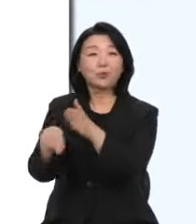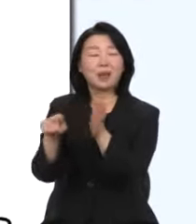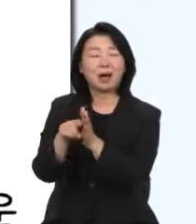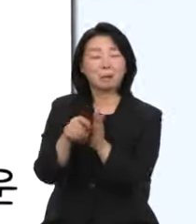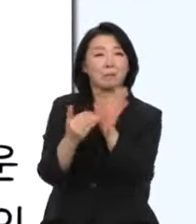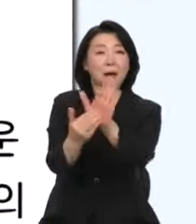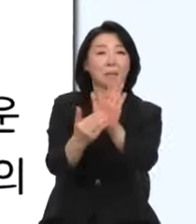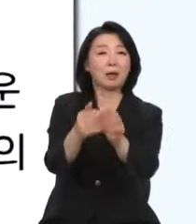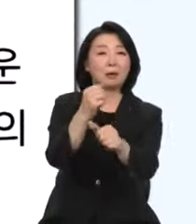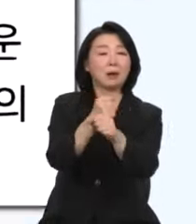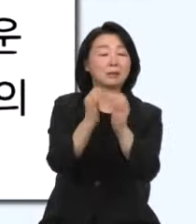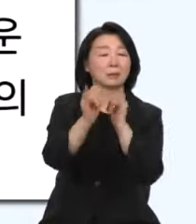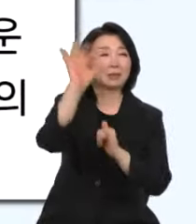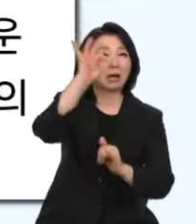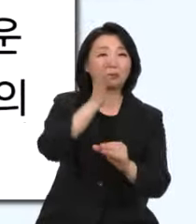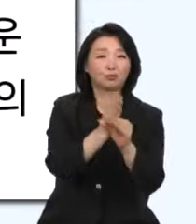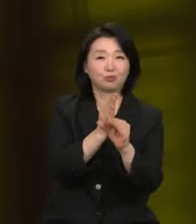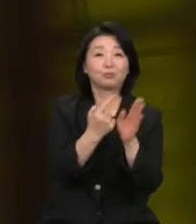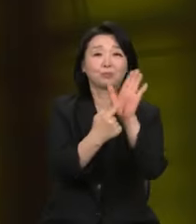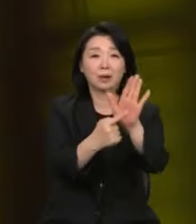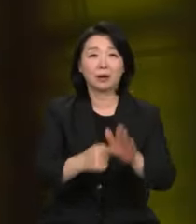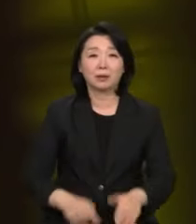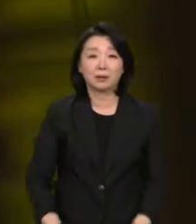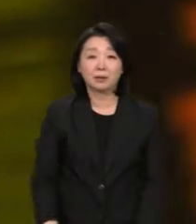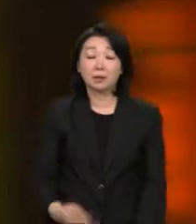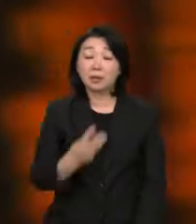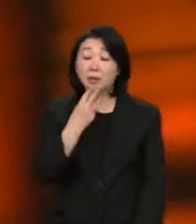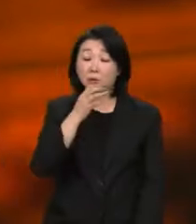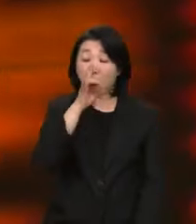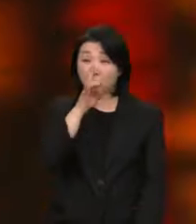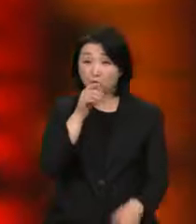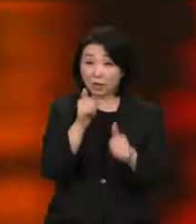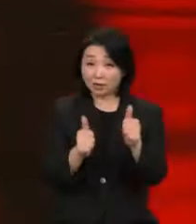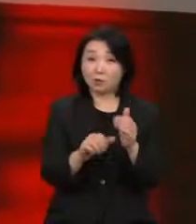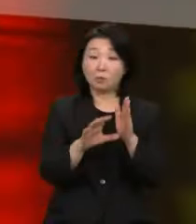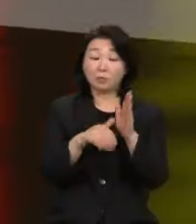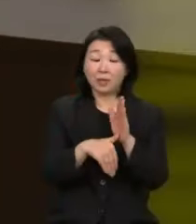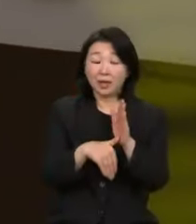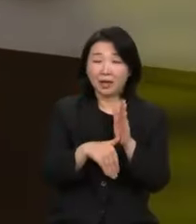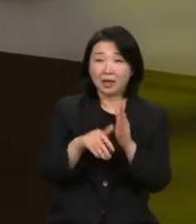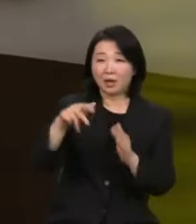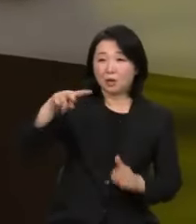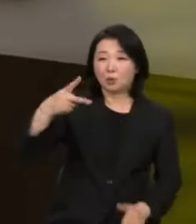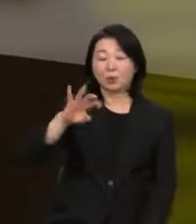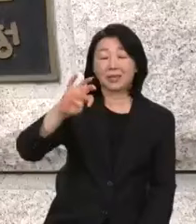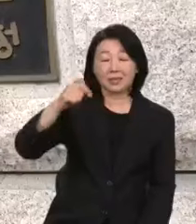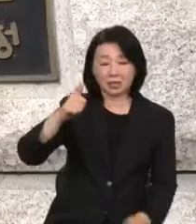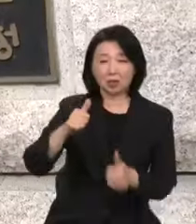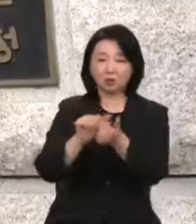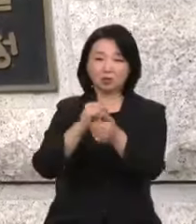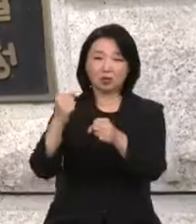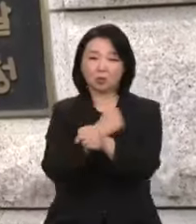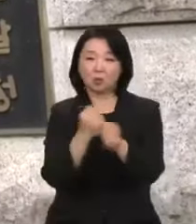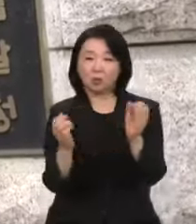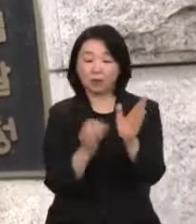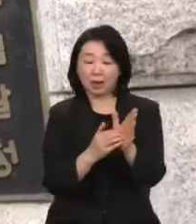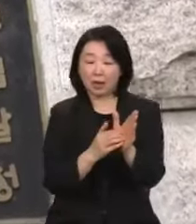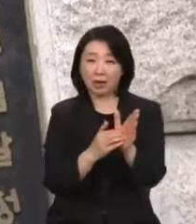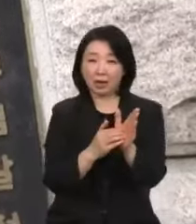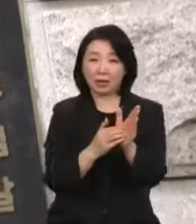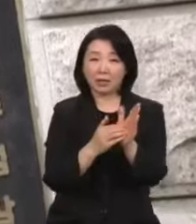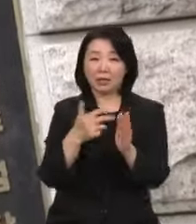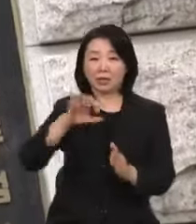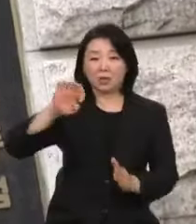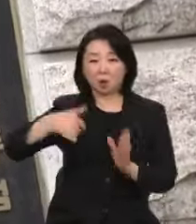방패 역할을 할 사람을 찾고 있다고 했습니다. 서울중앙지검에선 도이치모터스 주가 조작과 디올백 수수 사건을 수사하고